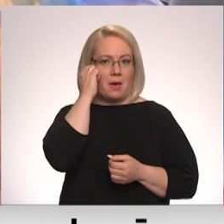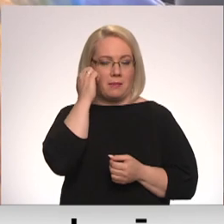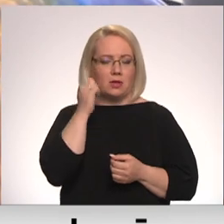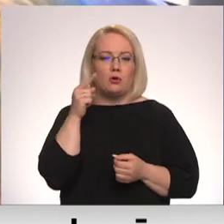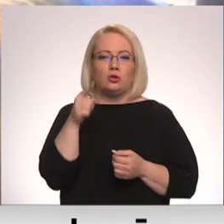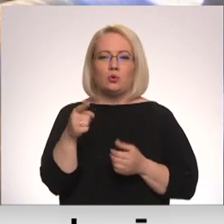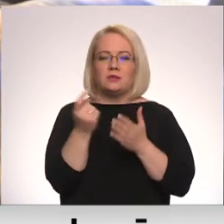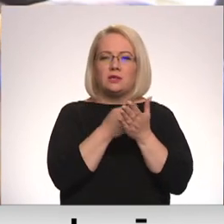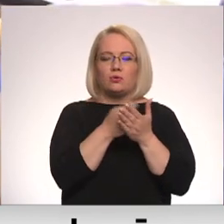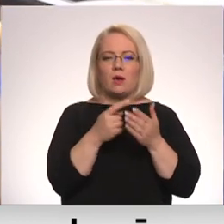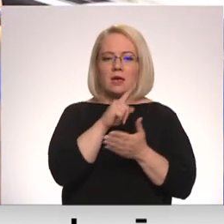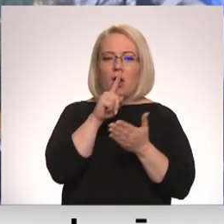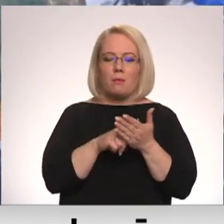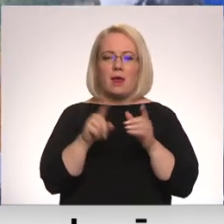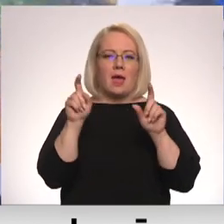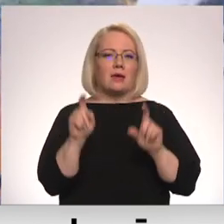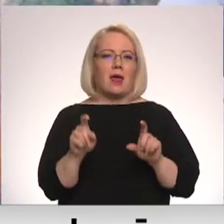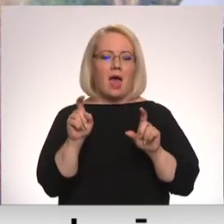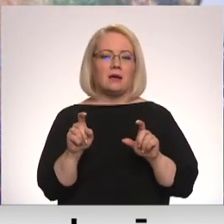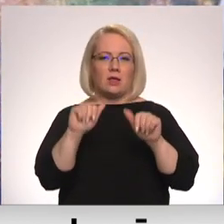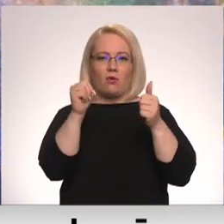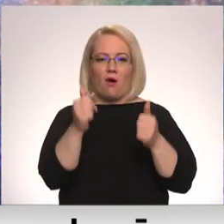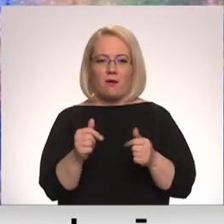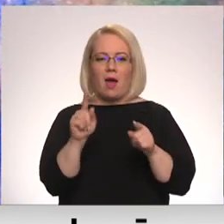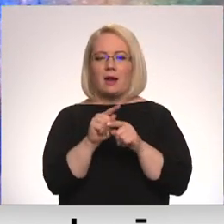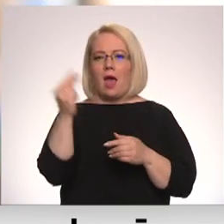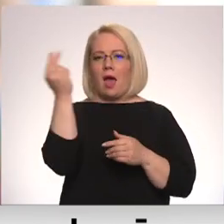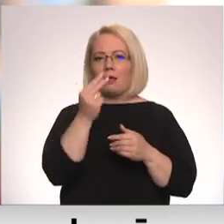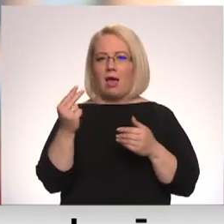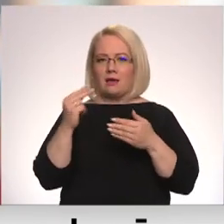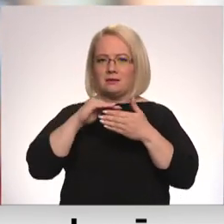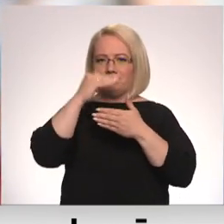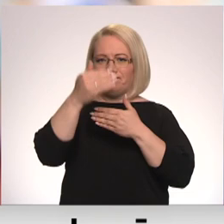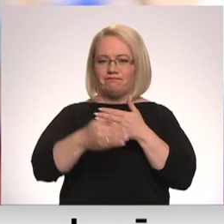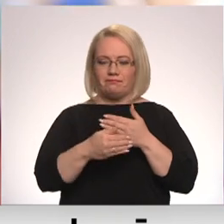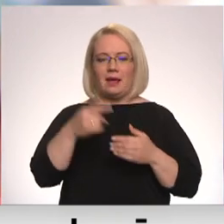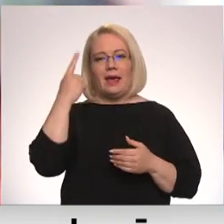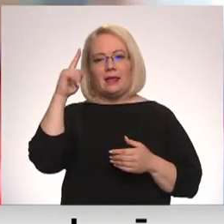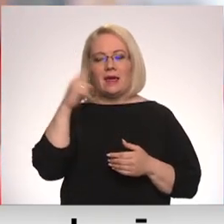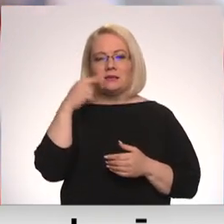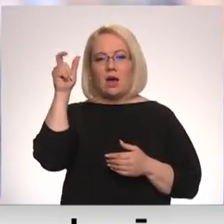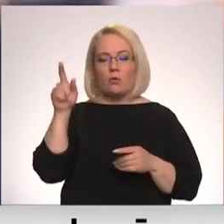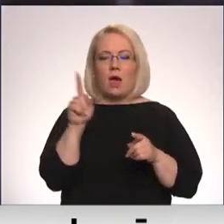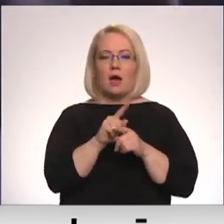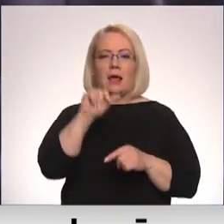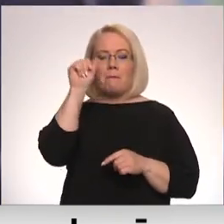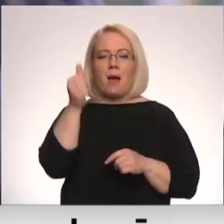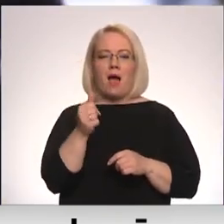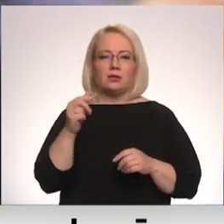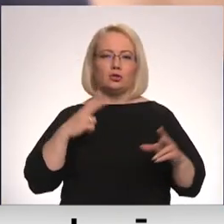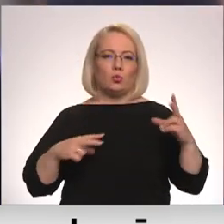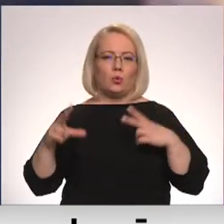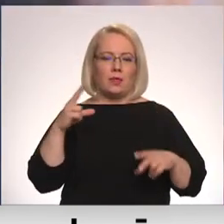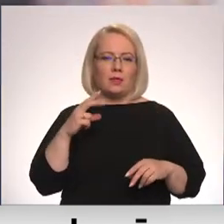jautājums papildina arī krēslu noformējums ar Vilhelma Purvīša gleznu motīviem. Šīs idejas autori arī ir Latvijas Mākslas akadēmijas studenta Ilze